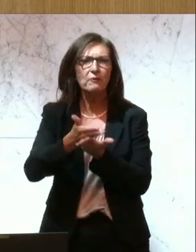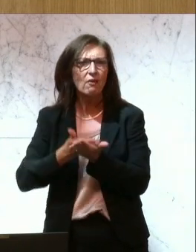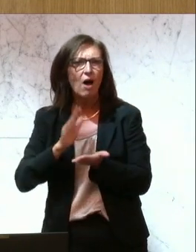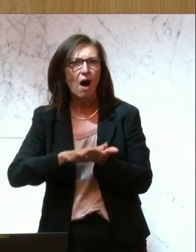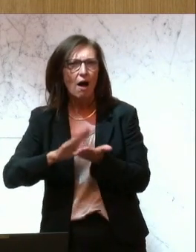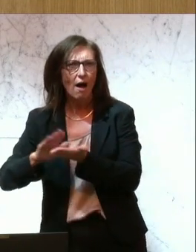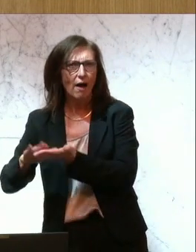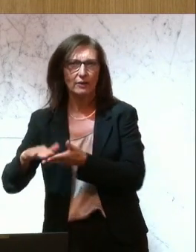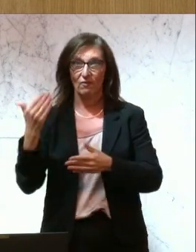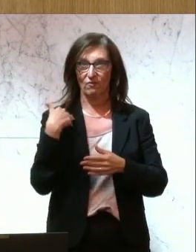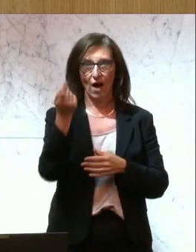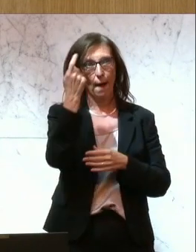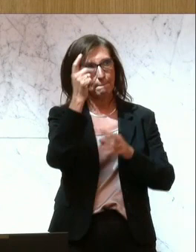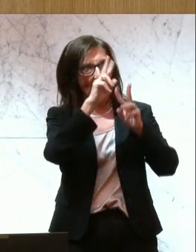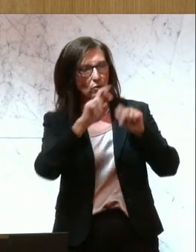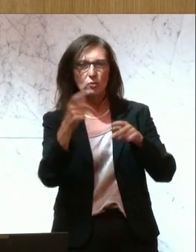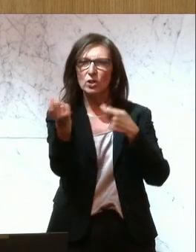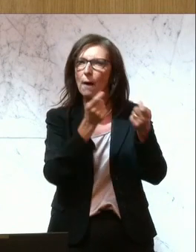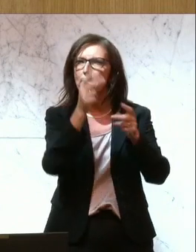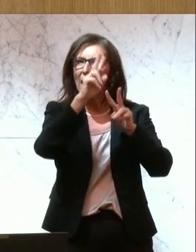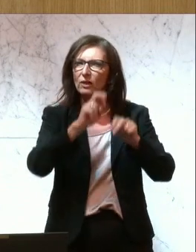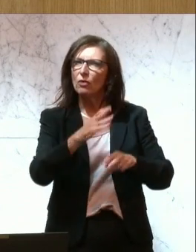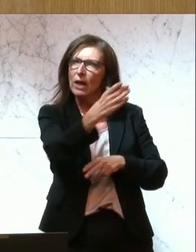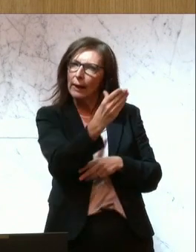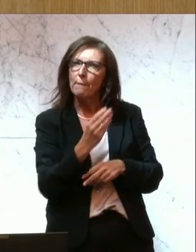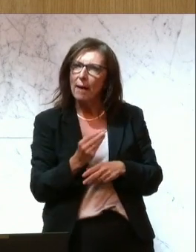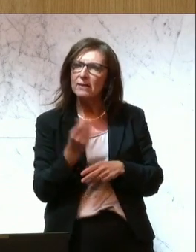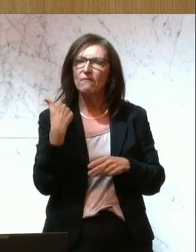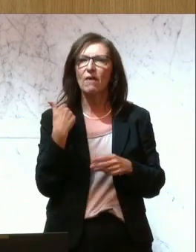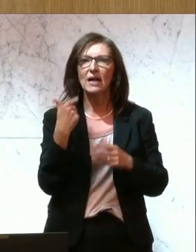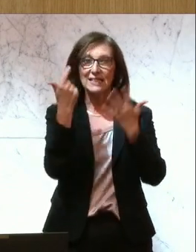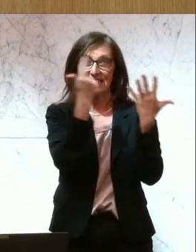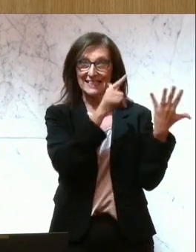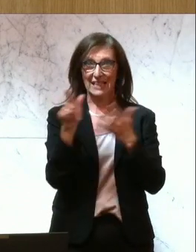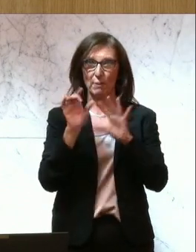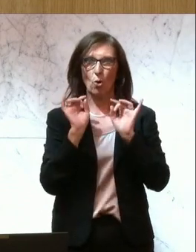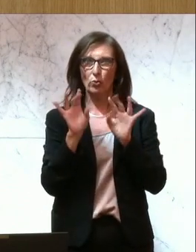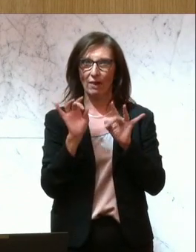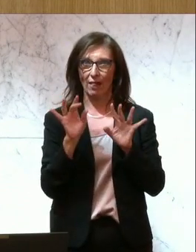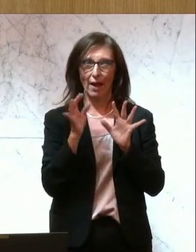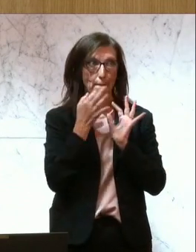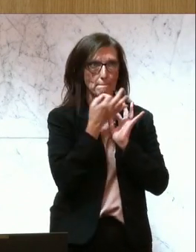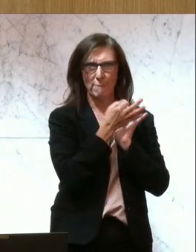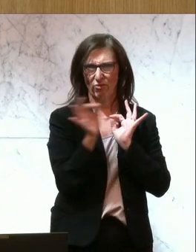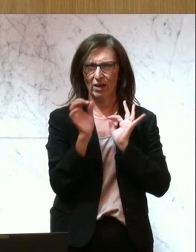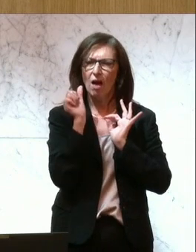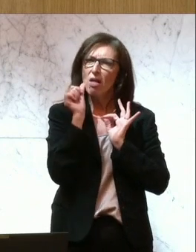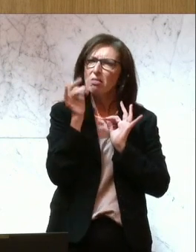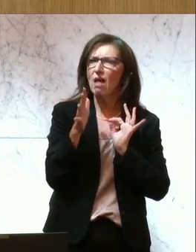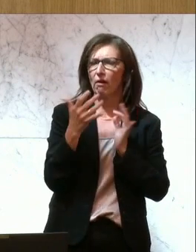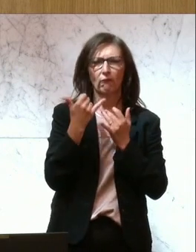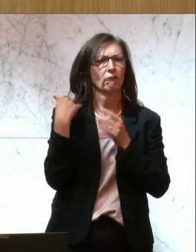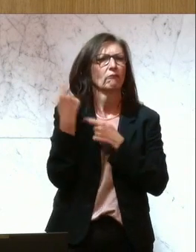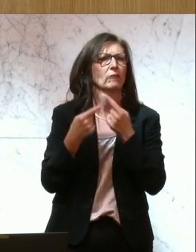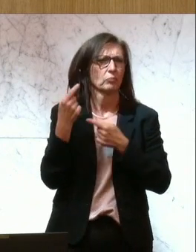einem Meinungsforscher, Marktforscher, 700 Lehrerinnen und Lehrer befragt, wie es ihnen tagtäglich geht